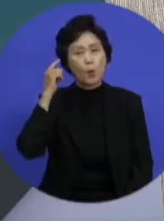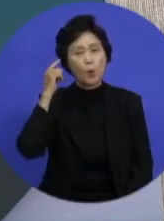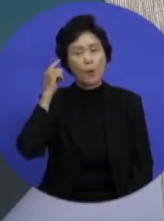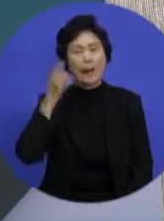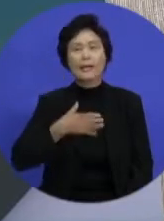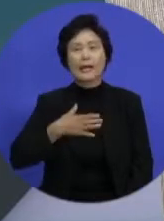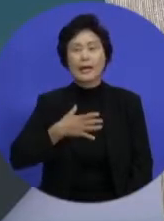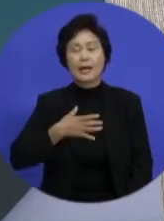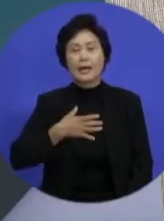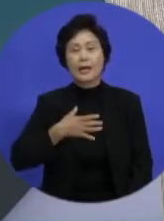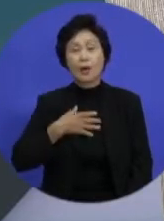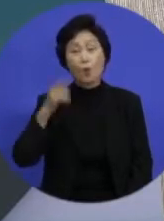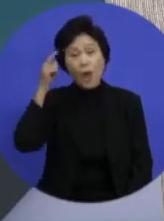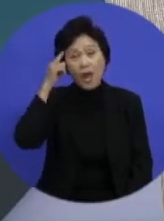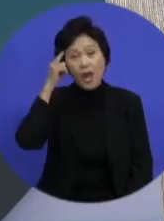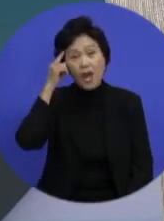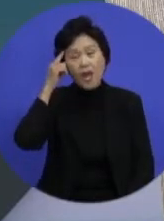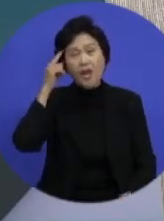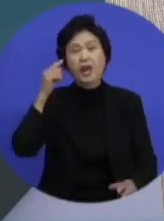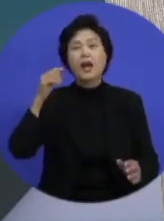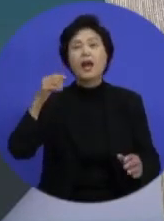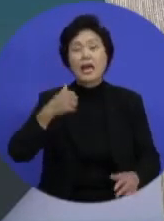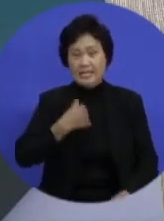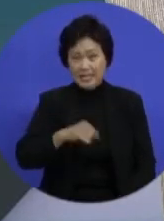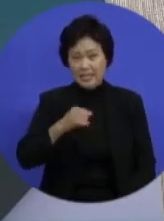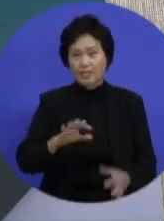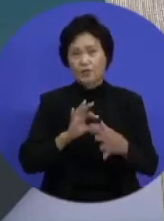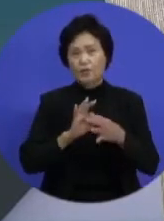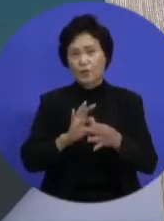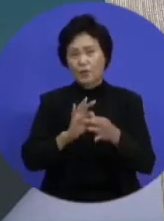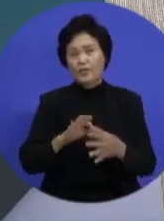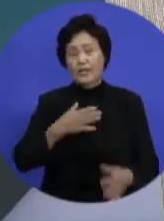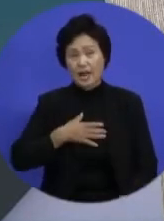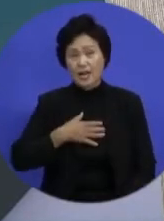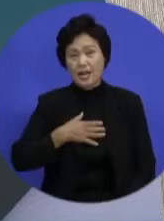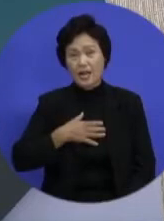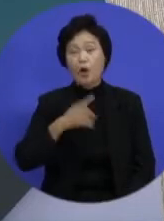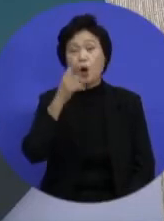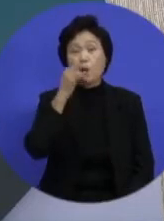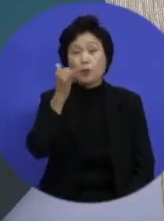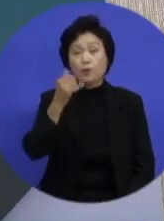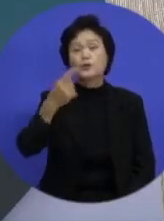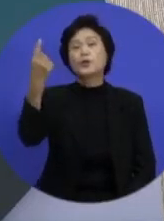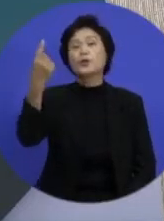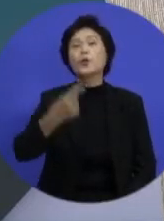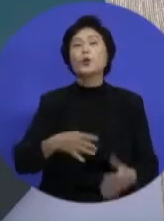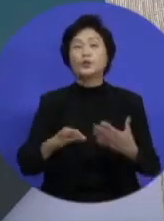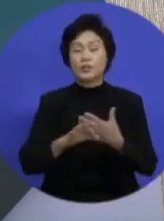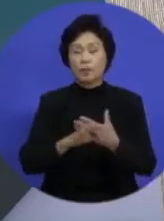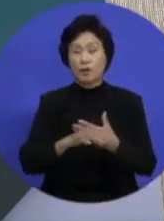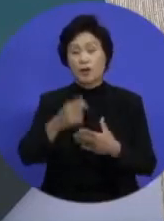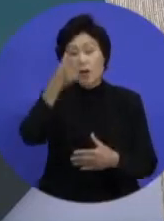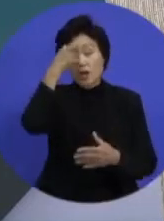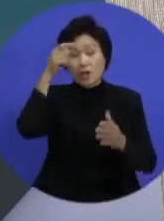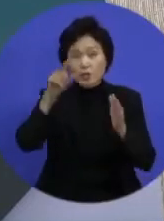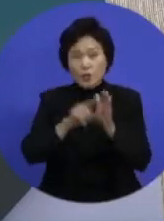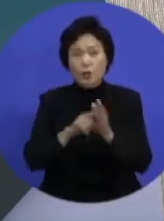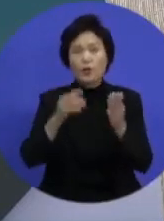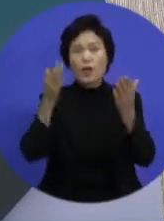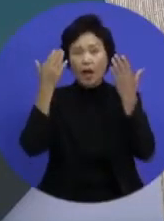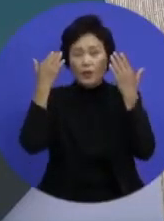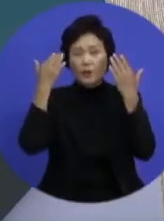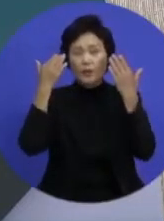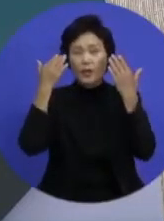통해서. 네. 왜냐하면 오시면 여기가 기독학교이다라는 것 때문에 예. 오시는 부모님도